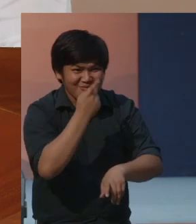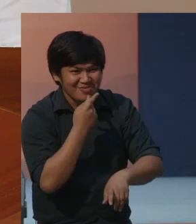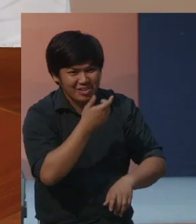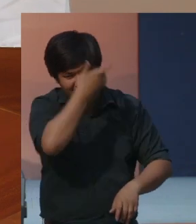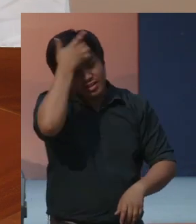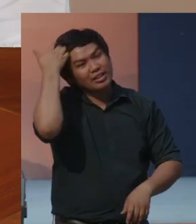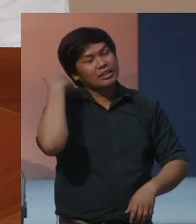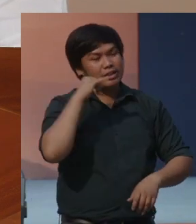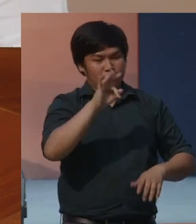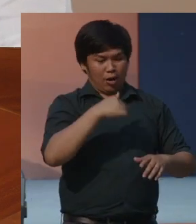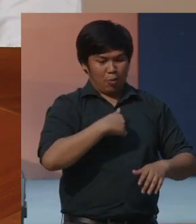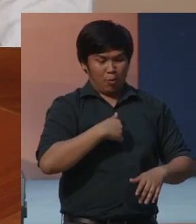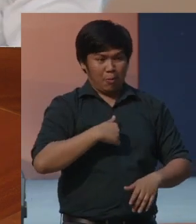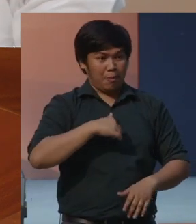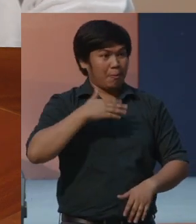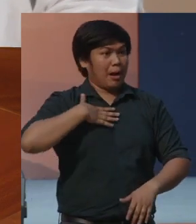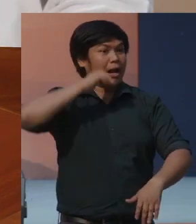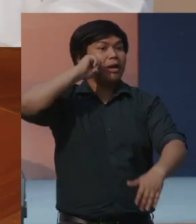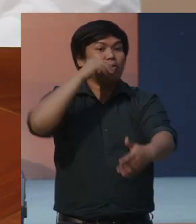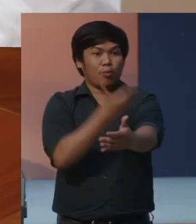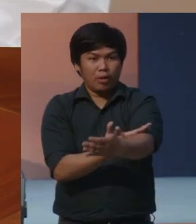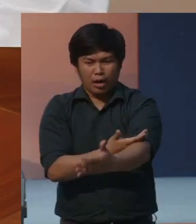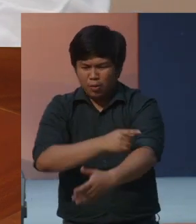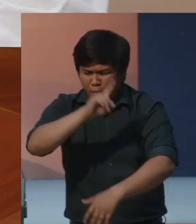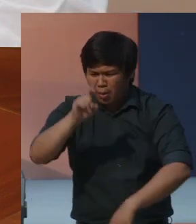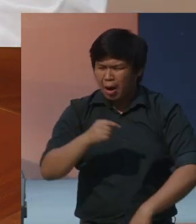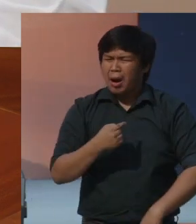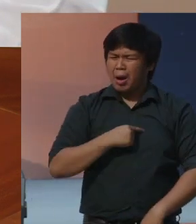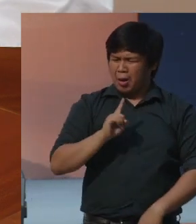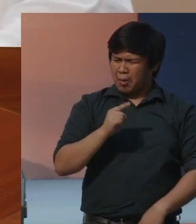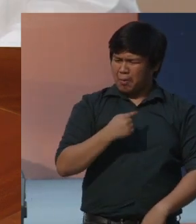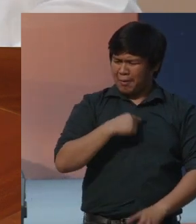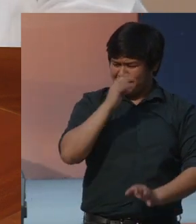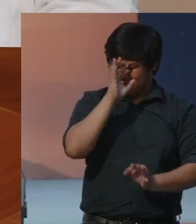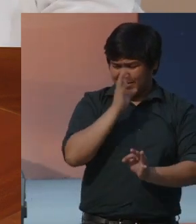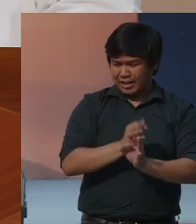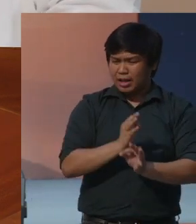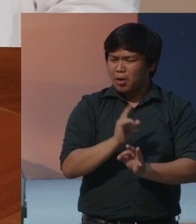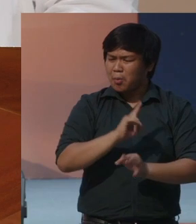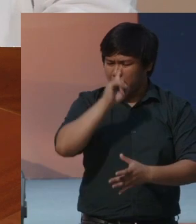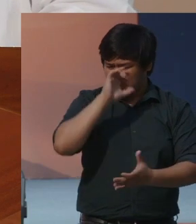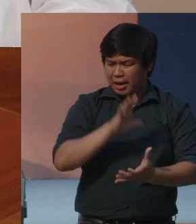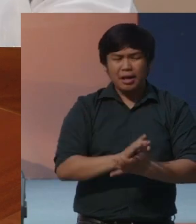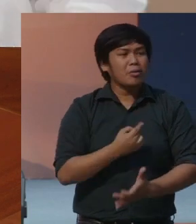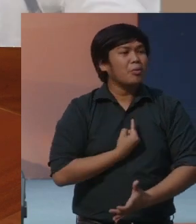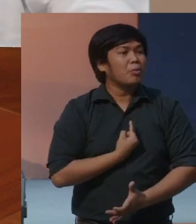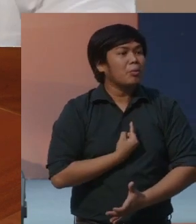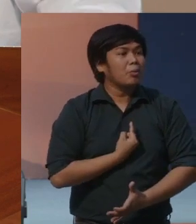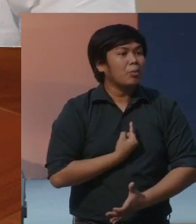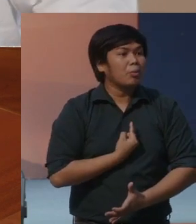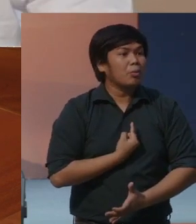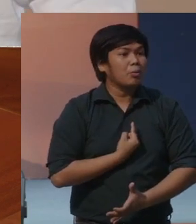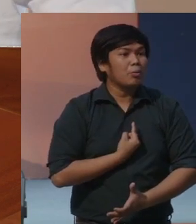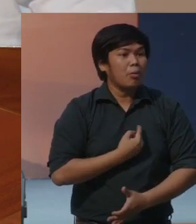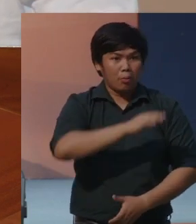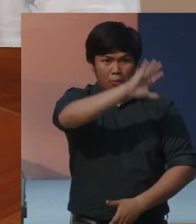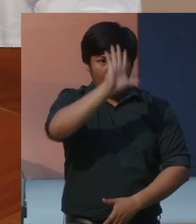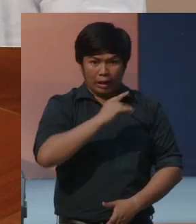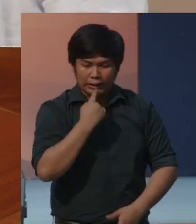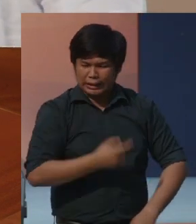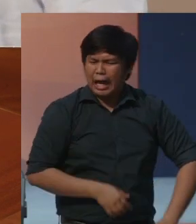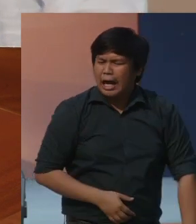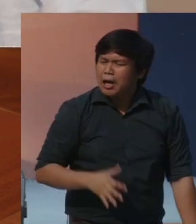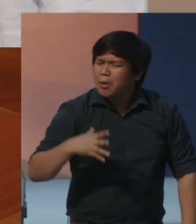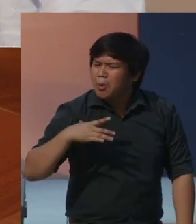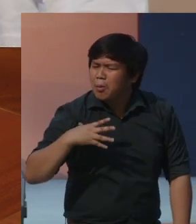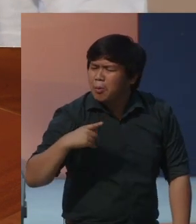tanong tungkol sa ating pananampalataya, tungkol sa Biblia, Huwag niyo sasabihin, intayin